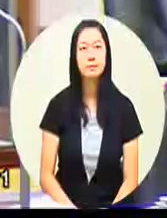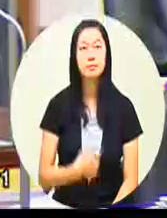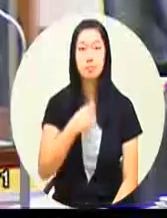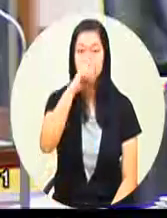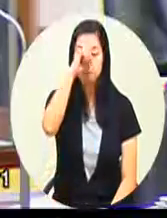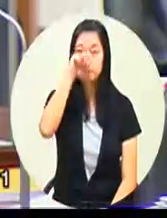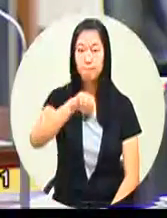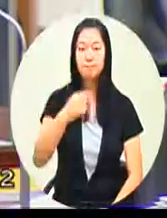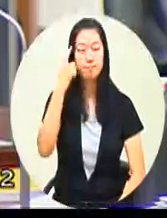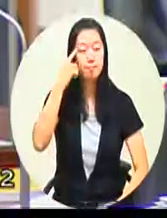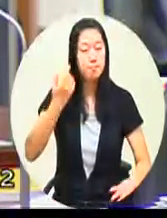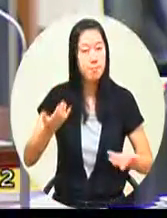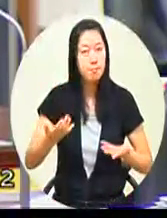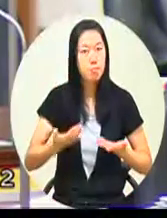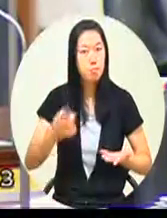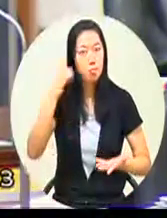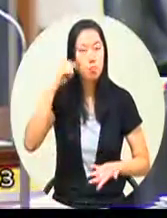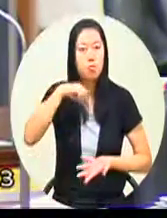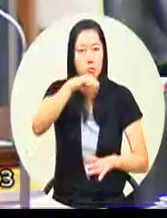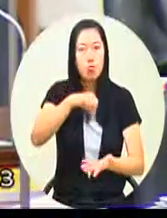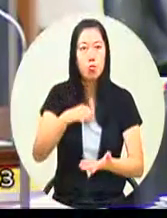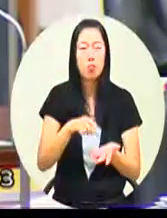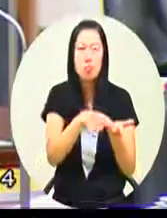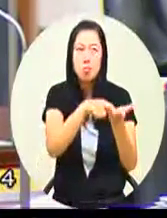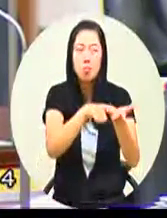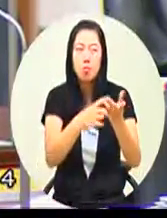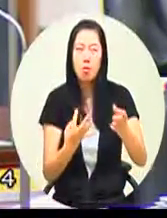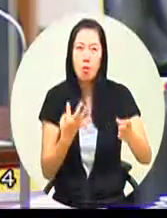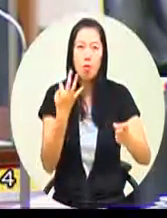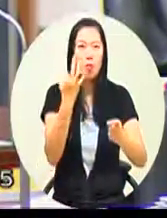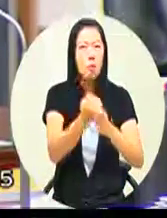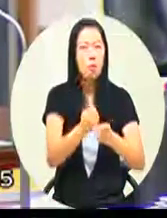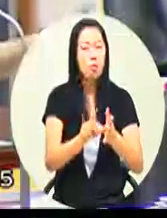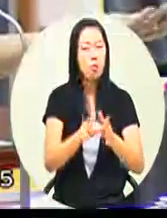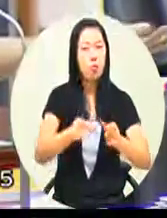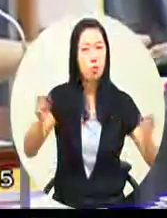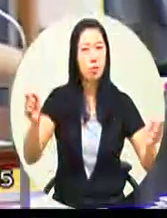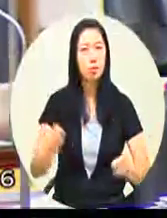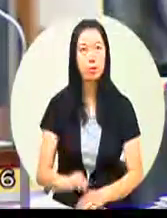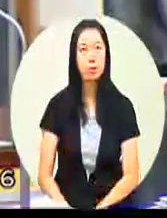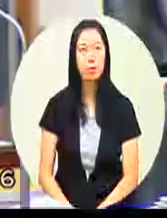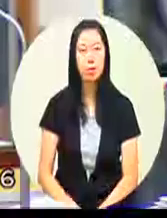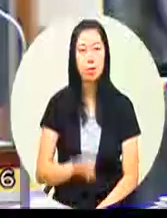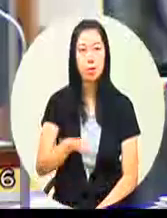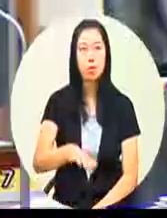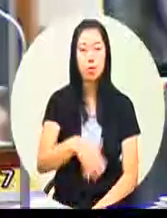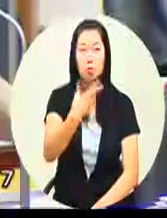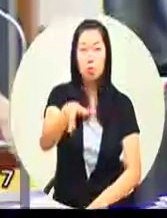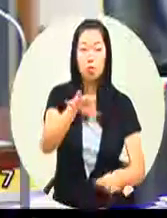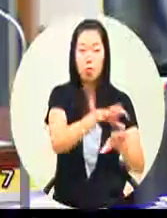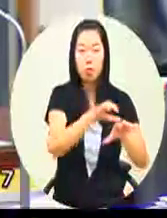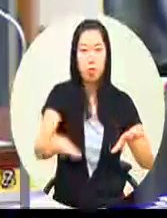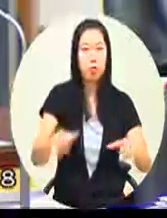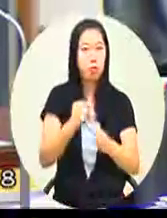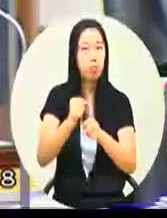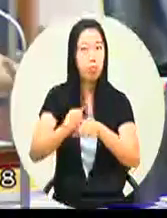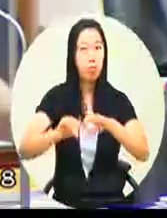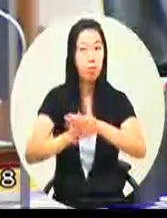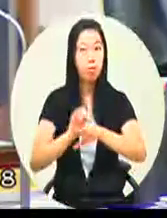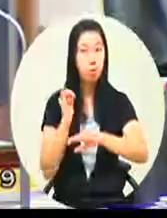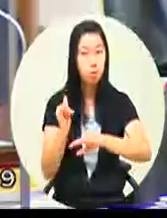这个案子哈，已经争取那么多年了，不是今天才争取，而且水工模型也已经完成